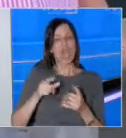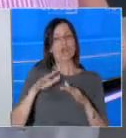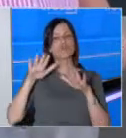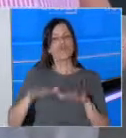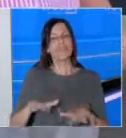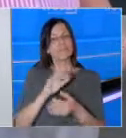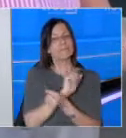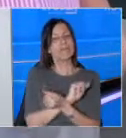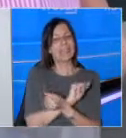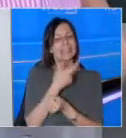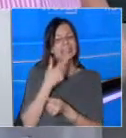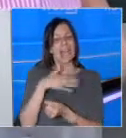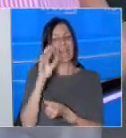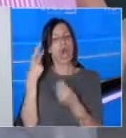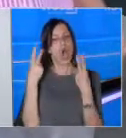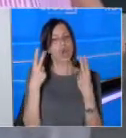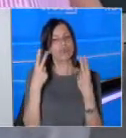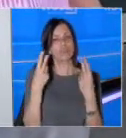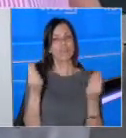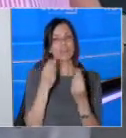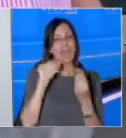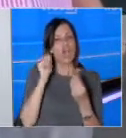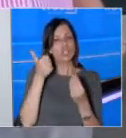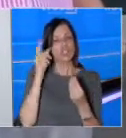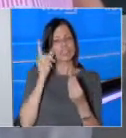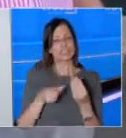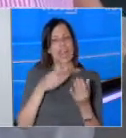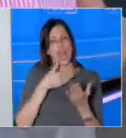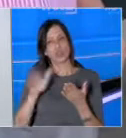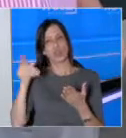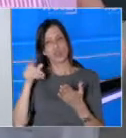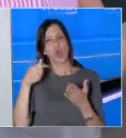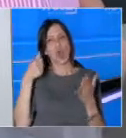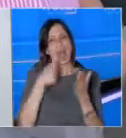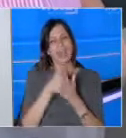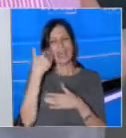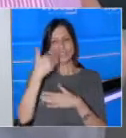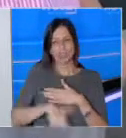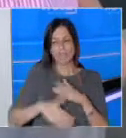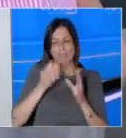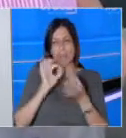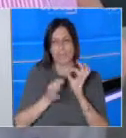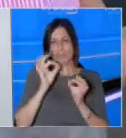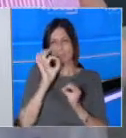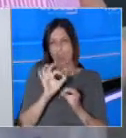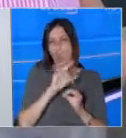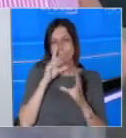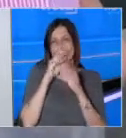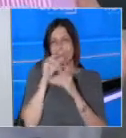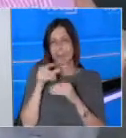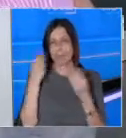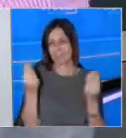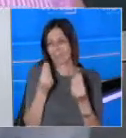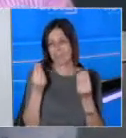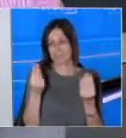הכי חשוב. אבל קודם כל, צריך להשרות אותו עד לסוף משפטו. לא מדובר פה בדבר של